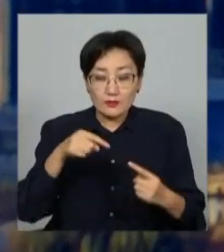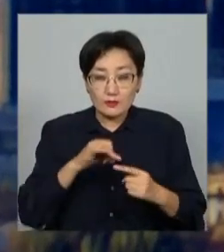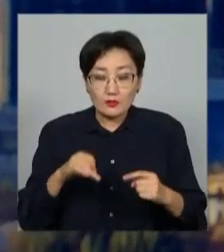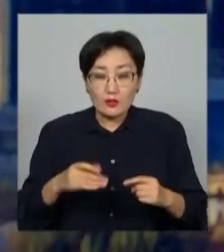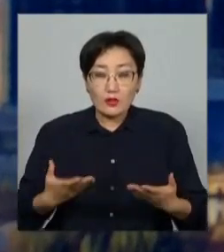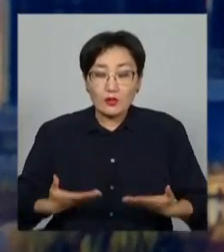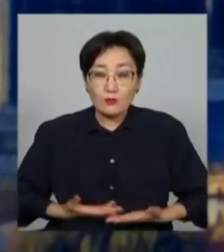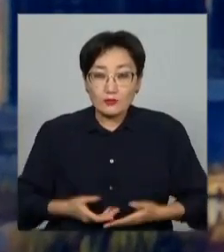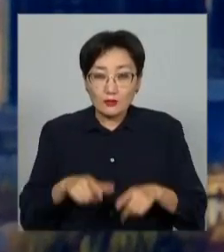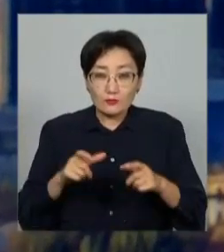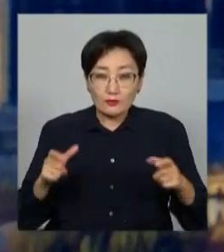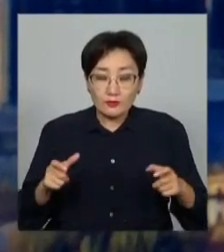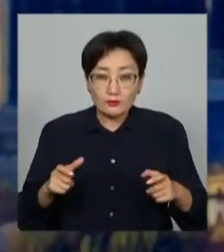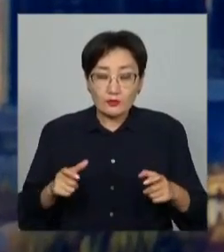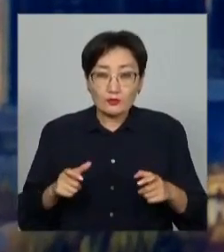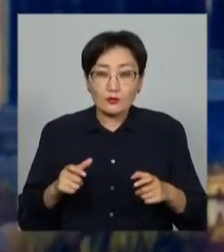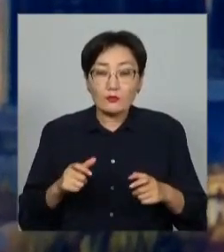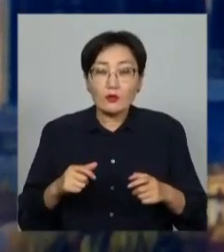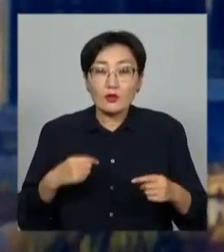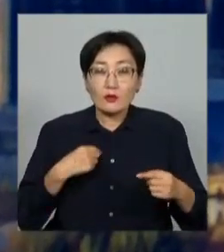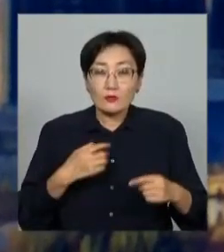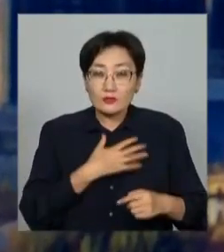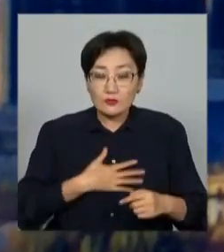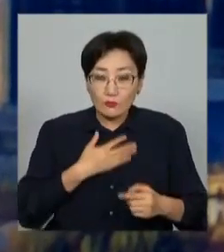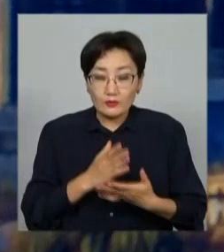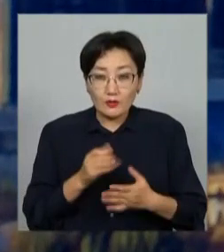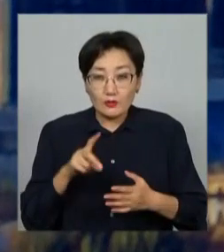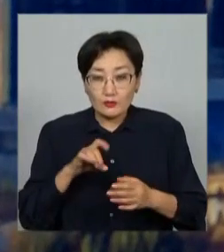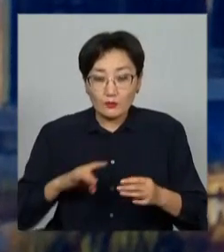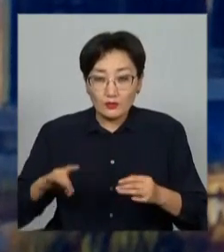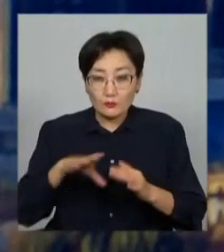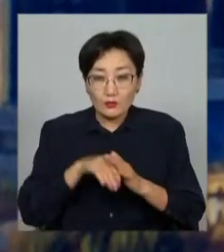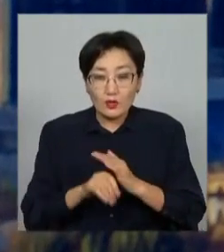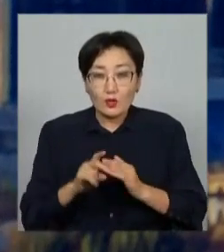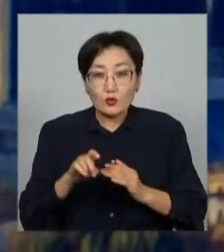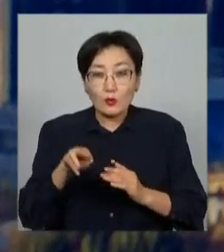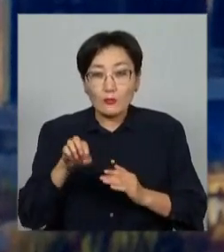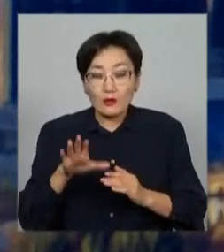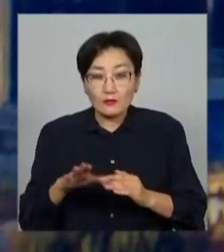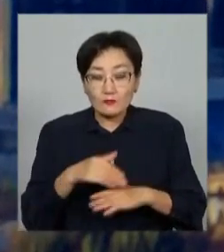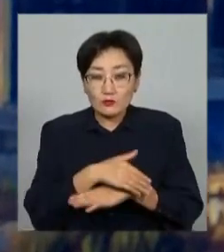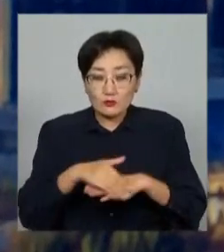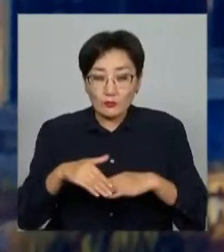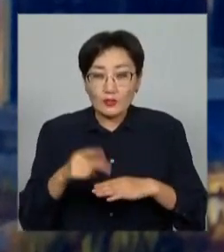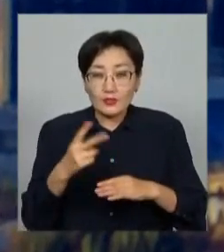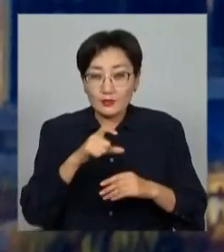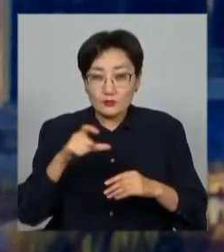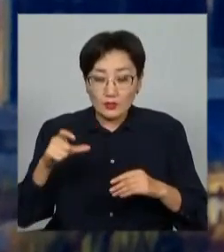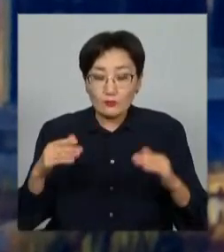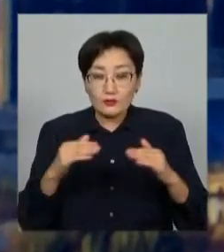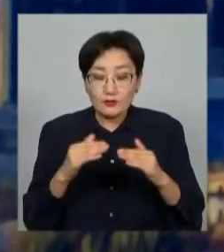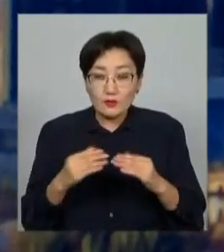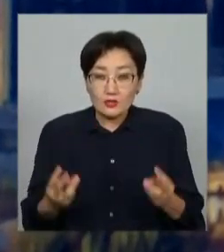әуре сарсанға салды. Қызыл жалын кешкі уақытта мегаполистің Алатау ауданына қарасты Суханбаев көшесінде орналасқан 2 қабатты